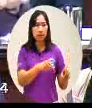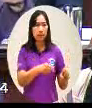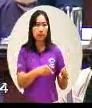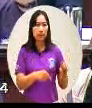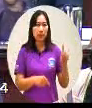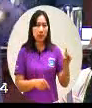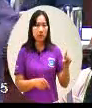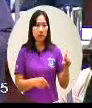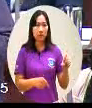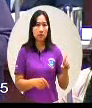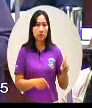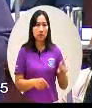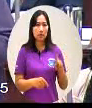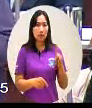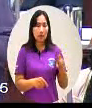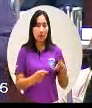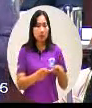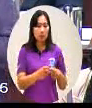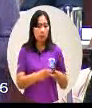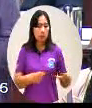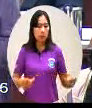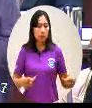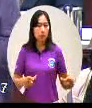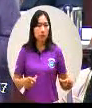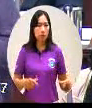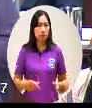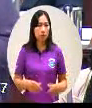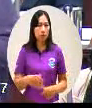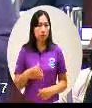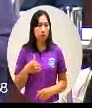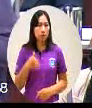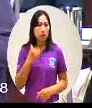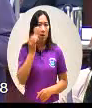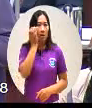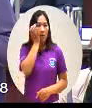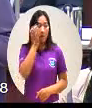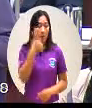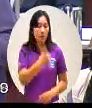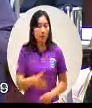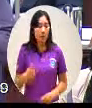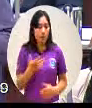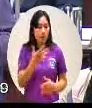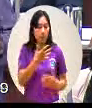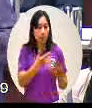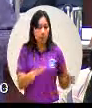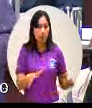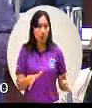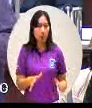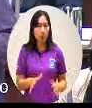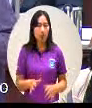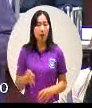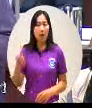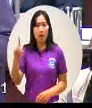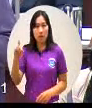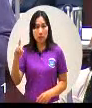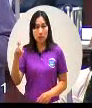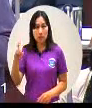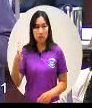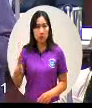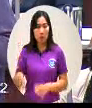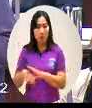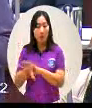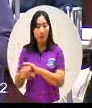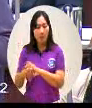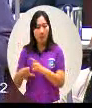1公顷外，啊，佫有两遐侪硬体，所以讲，我认为11号公园就变成较空旷，啊，迄整